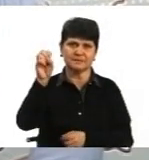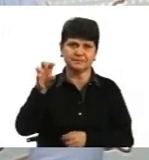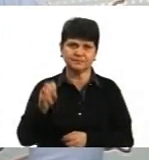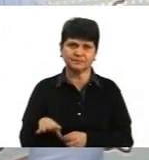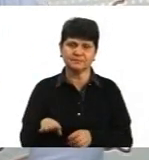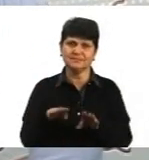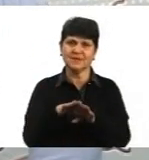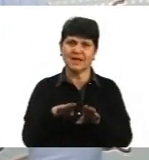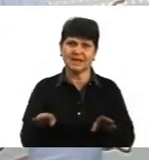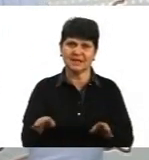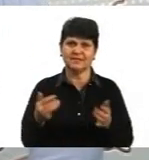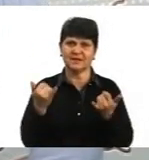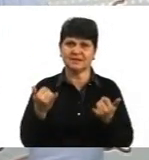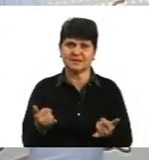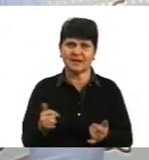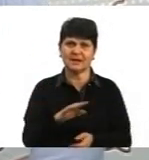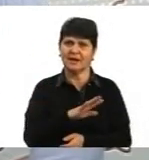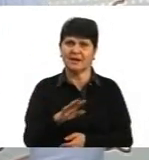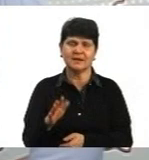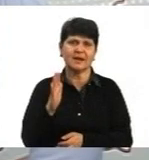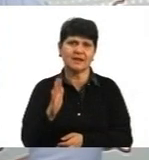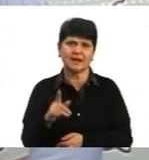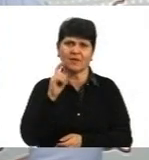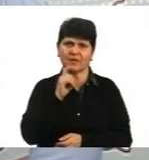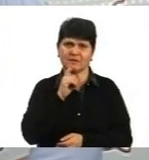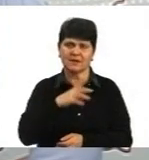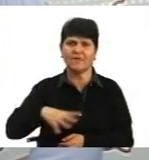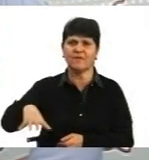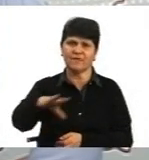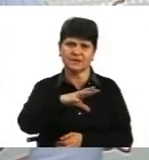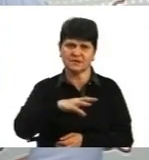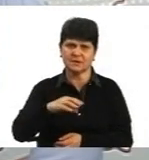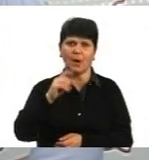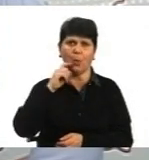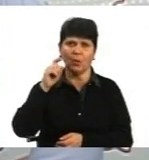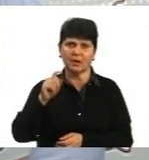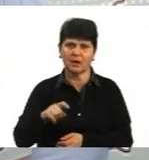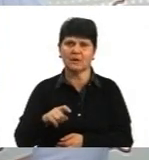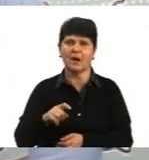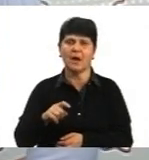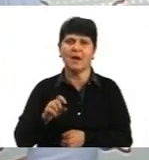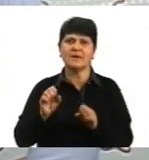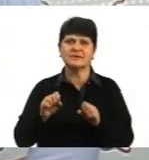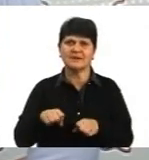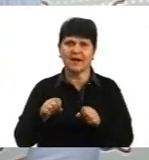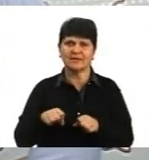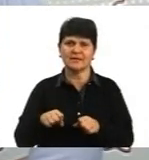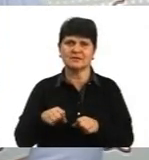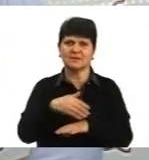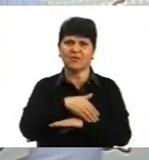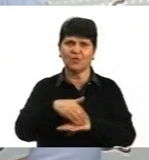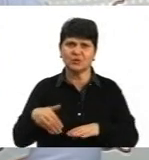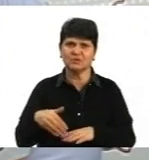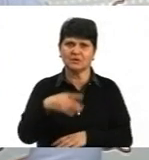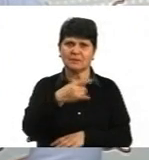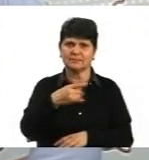зараз не тільки в Вінниці, а й по всій Україні, пропускна здатність вуличної мережі не безмежна. На